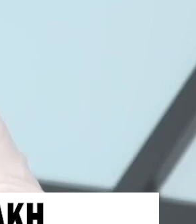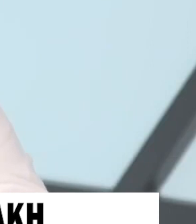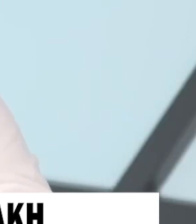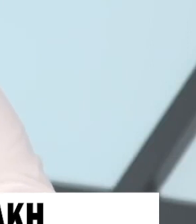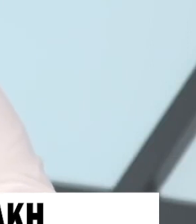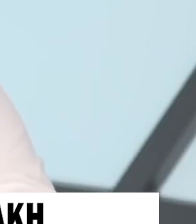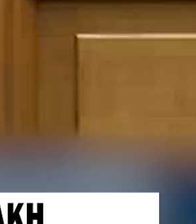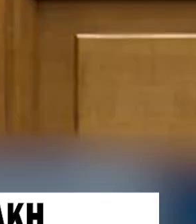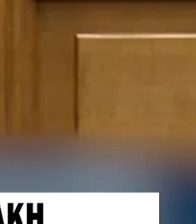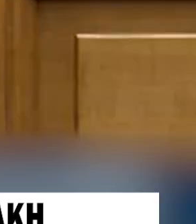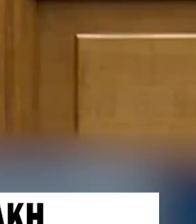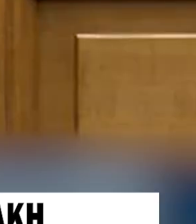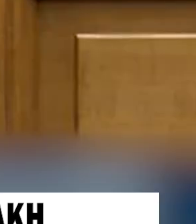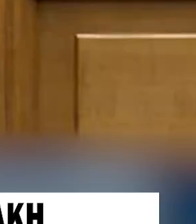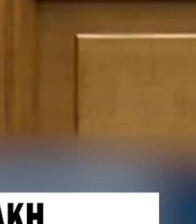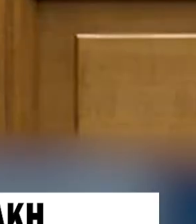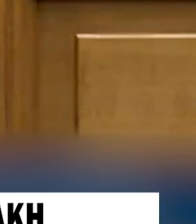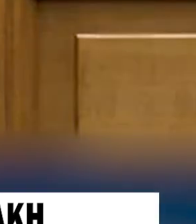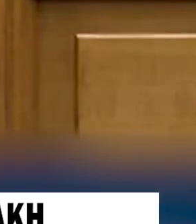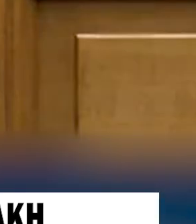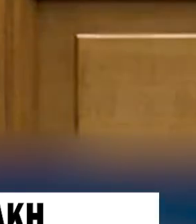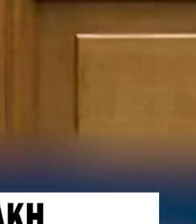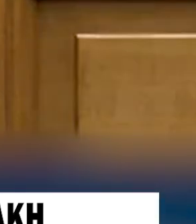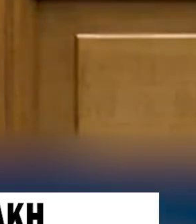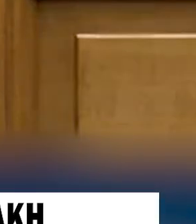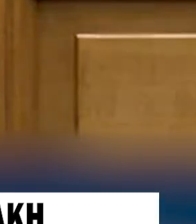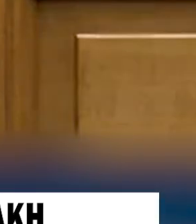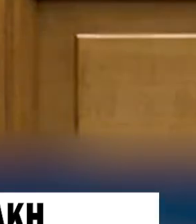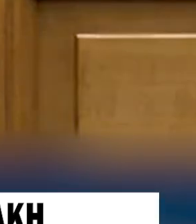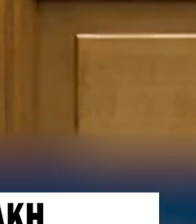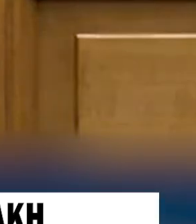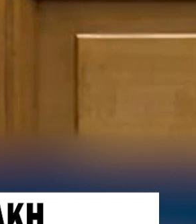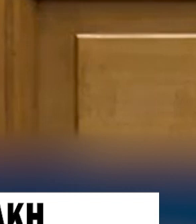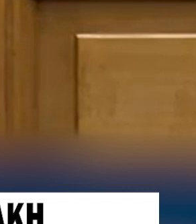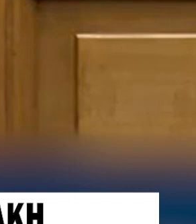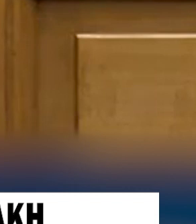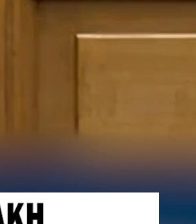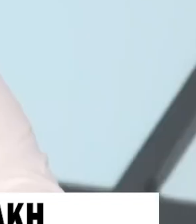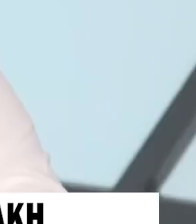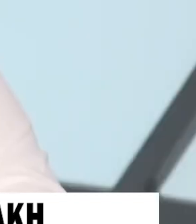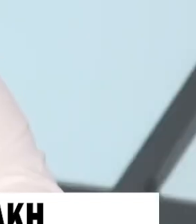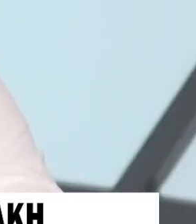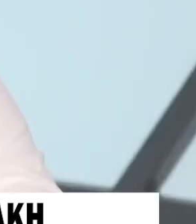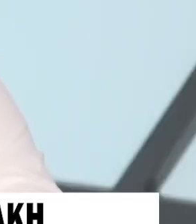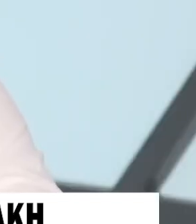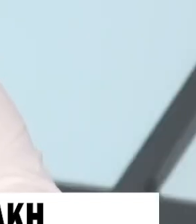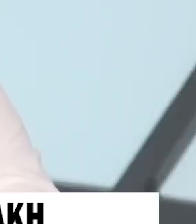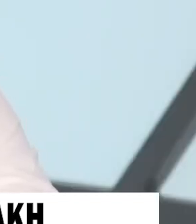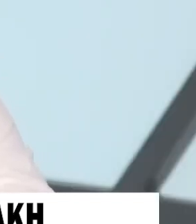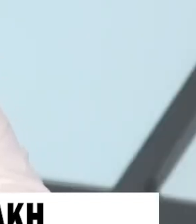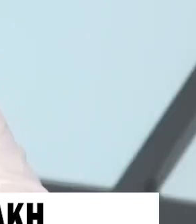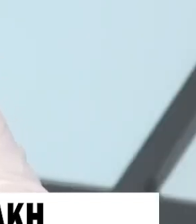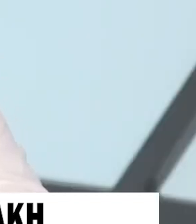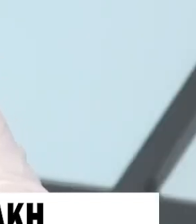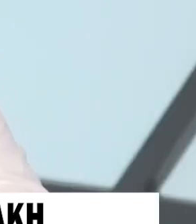κλειδιά σε πρόσωπα όπως είναι ο παύλος πολάκης τον οποίο έχρισε συντονιστή του κοινοβουλευτικού έργου προκαλώντας την αντίδραση του